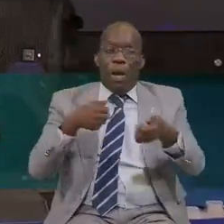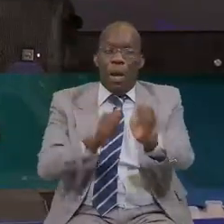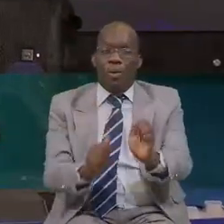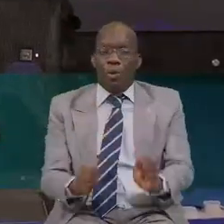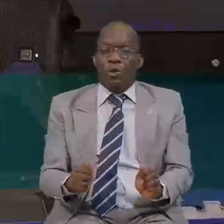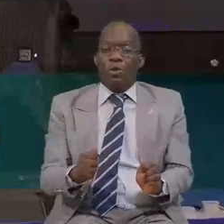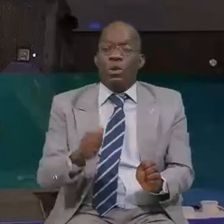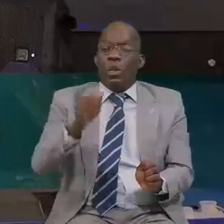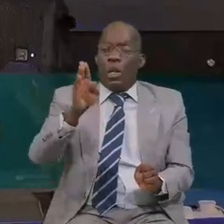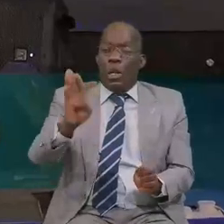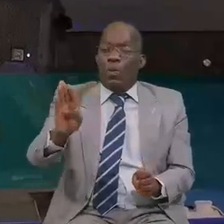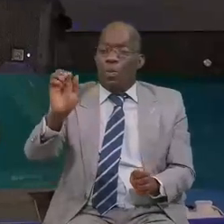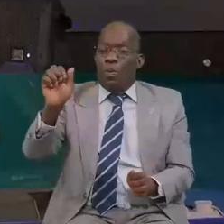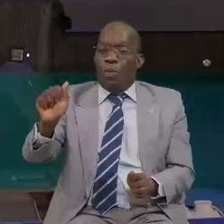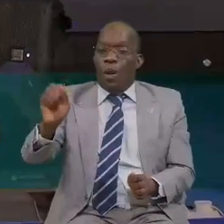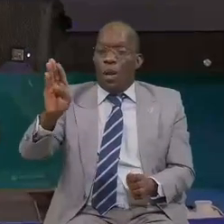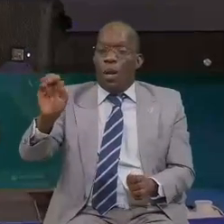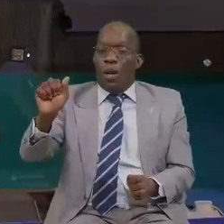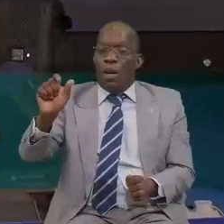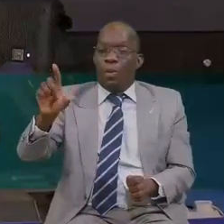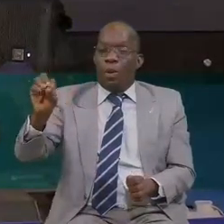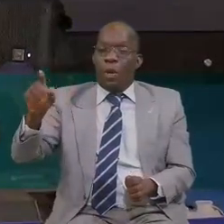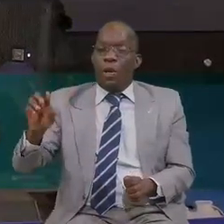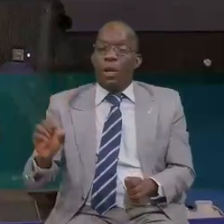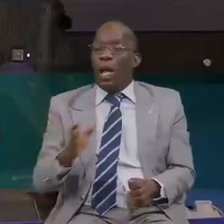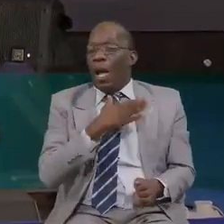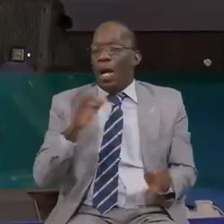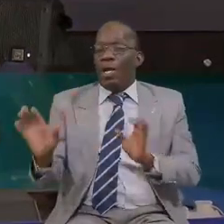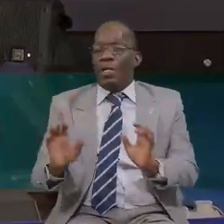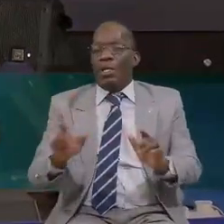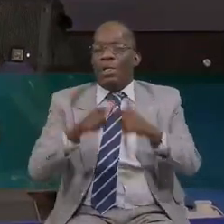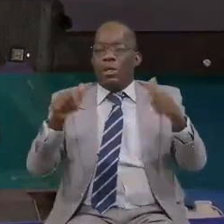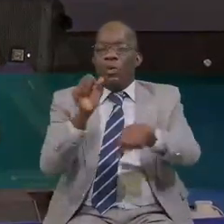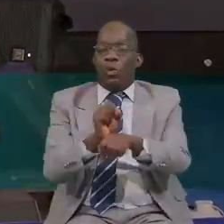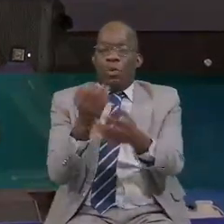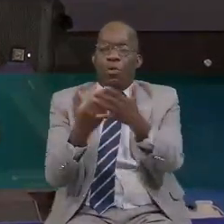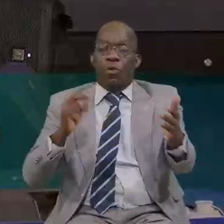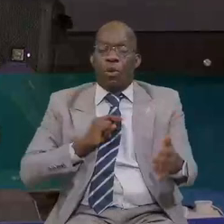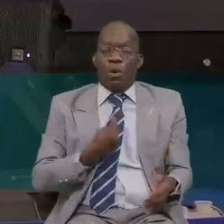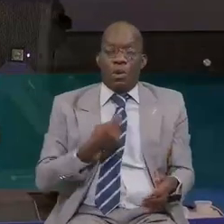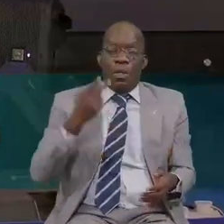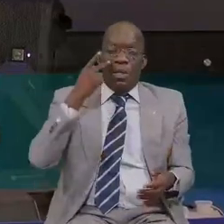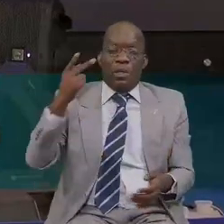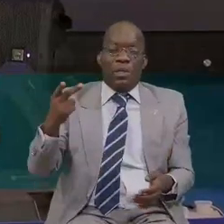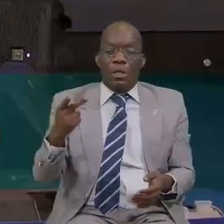nous. Il a fait des exploits avant nous. Et ces exploits-là, regarde ce qu'il dit.